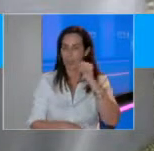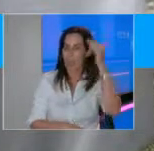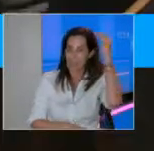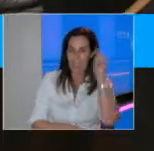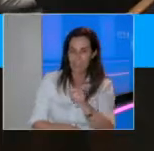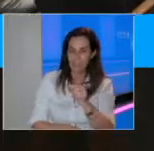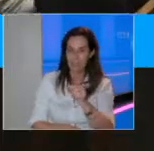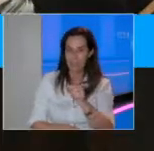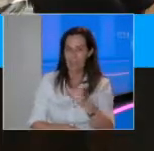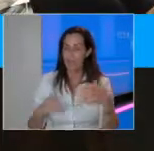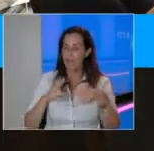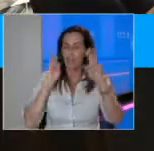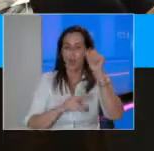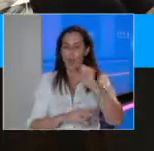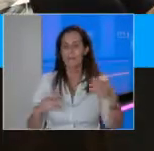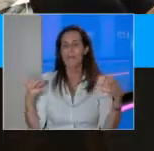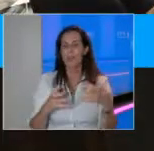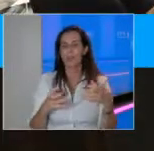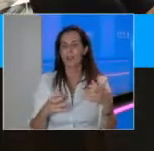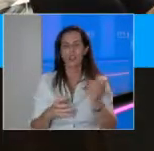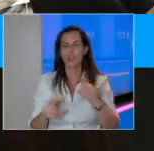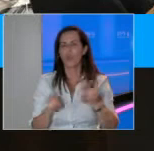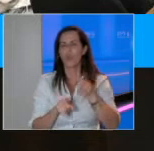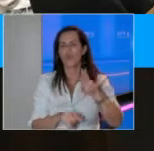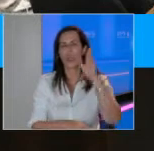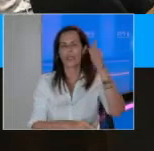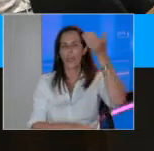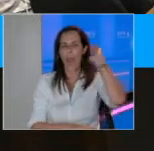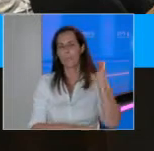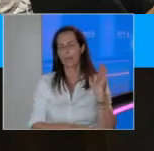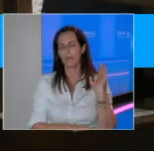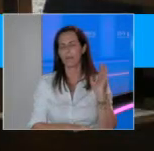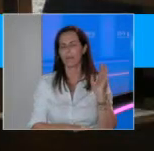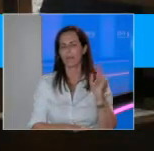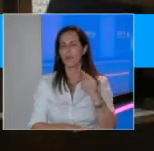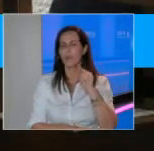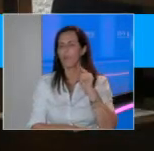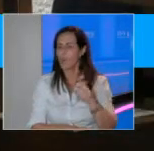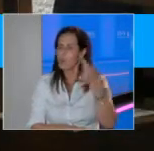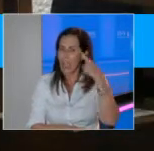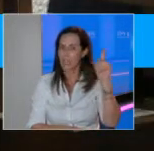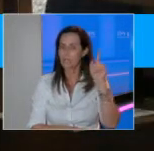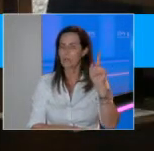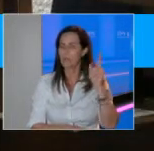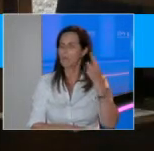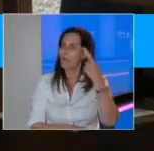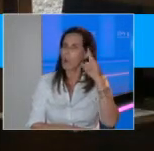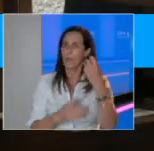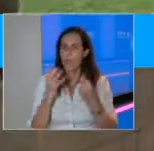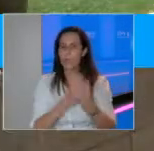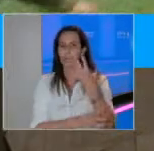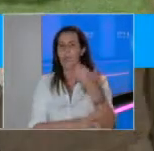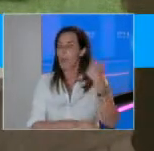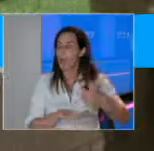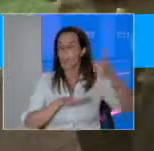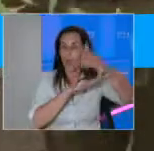גנץ, המפלגת כחול לבן היא מפלגה שלו כמו שיש עתידי של יאיר לפיד. הוא יזם אותה, הוא הגה אותה, הוא הקים אותה, הוא